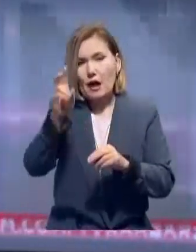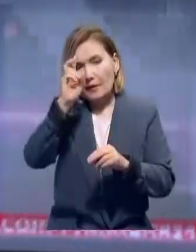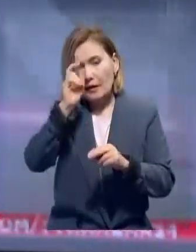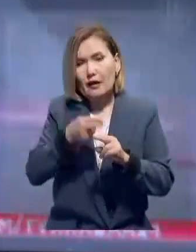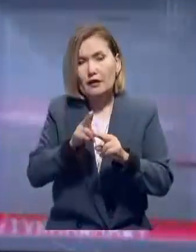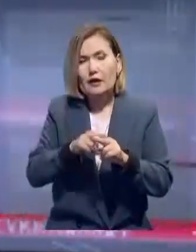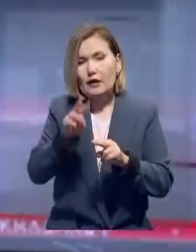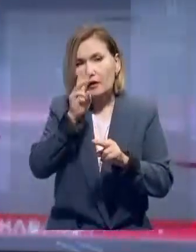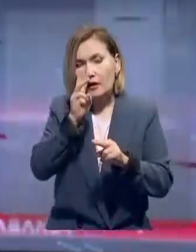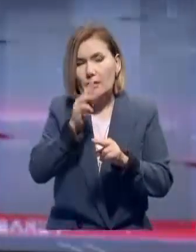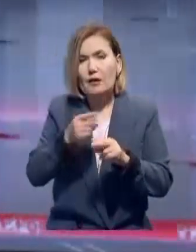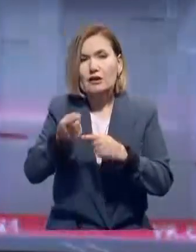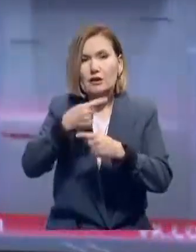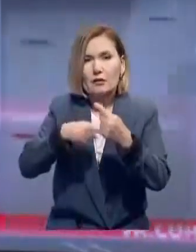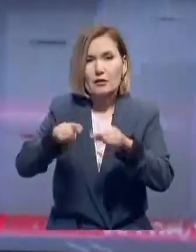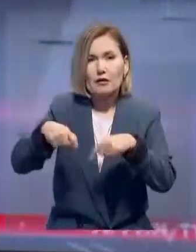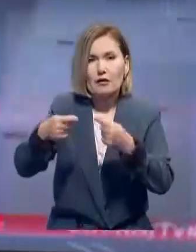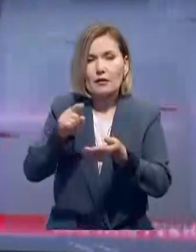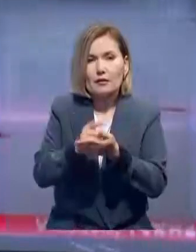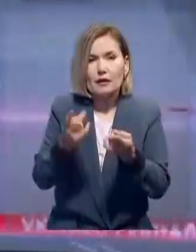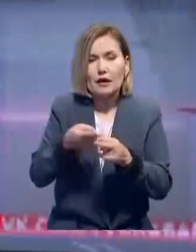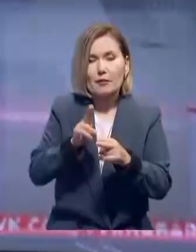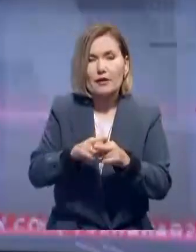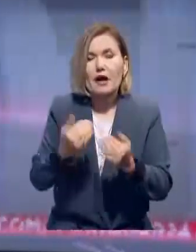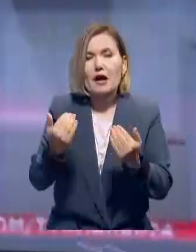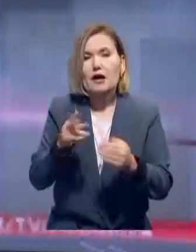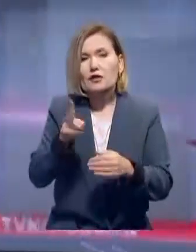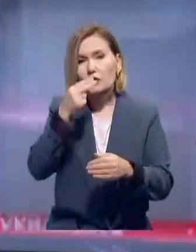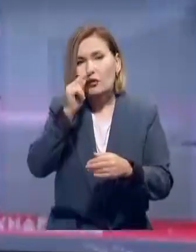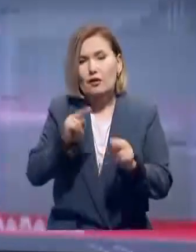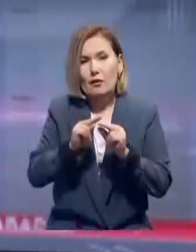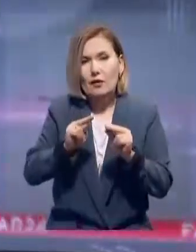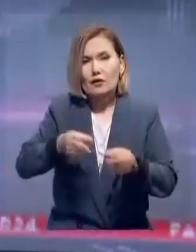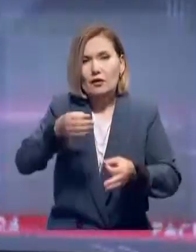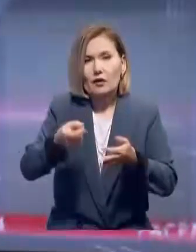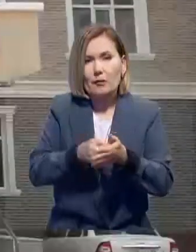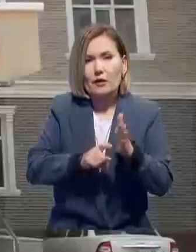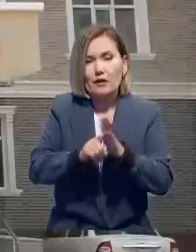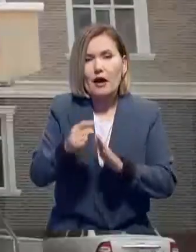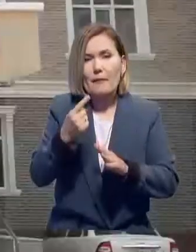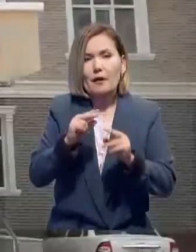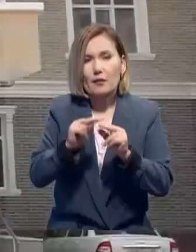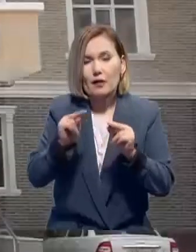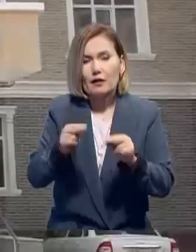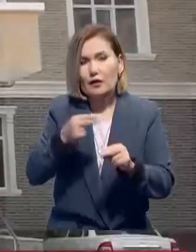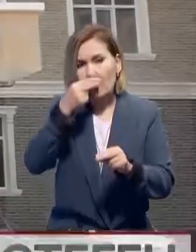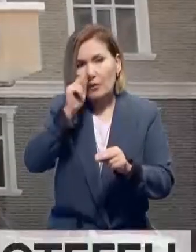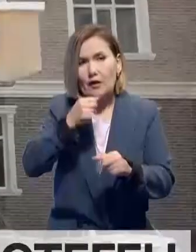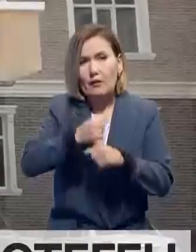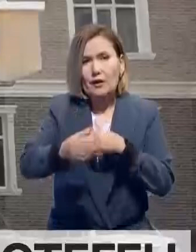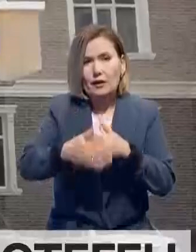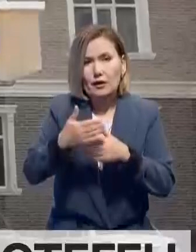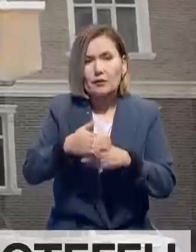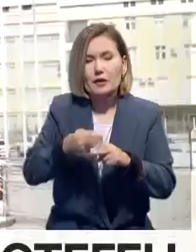алып жүрген үстемақыны қайтаруға тиіс. Қазір іс бойынша материалдар сотта қаралып жатыр. Тағы бір мұғалім қылмыстық жауапкершілікке тартылып,